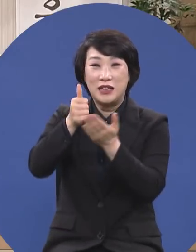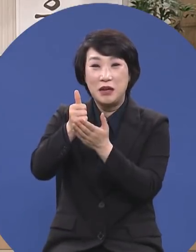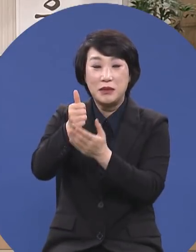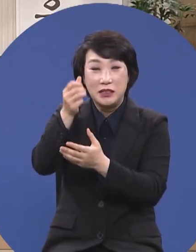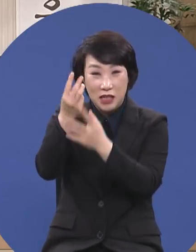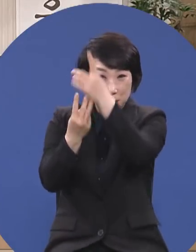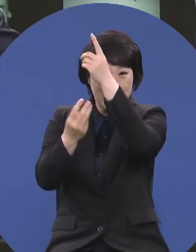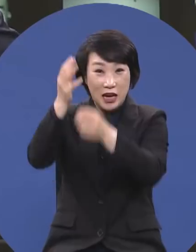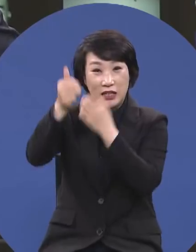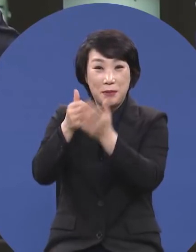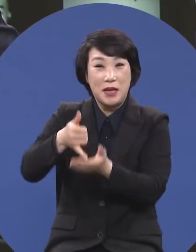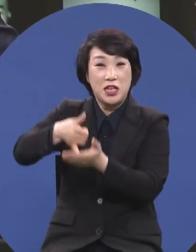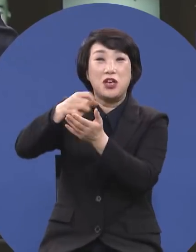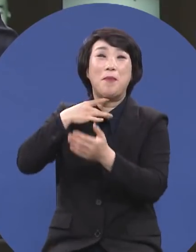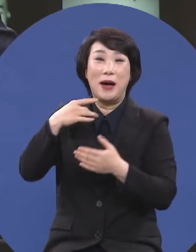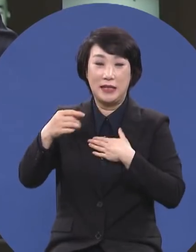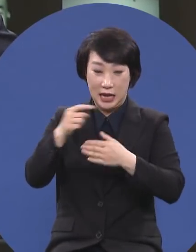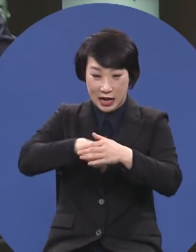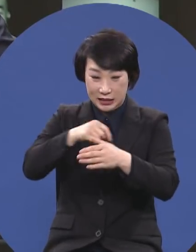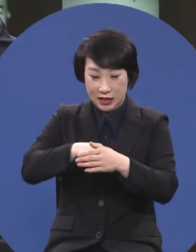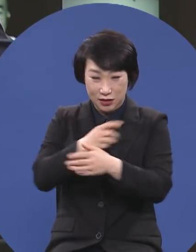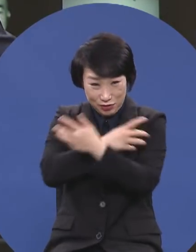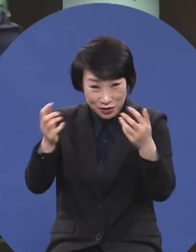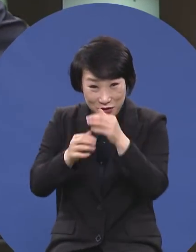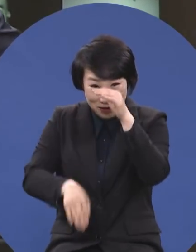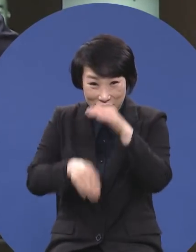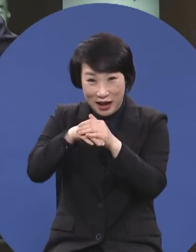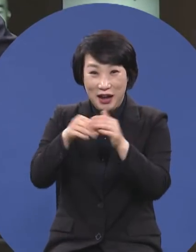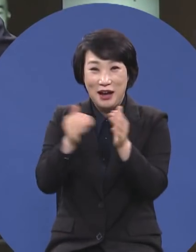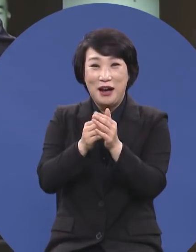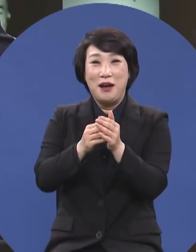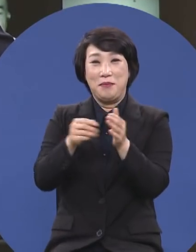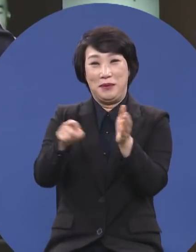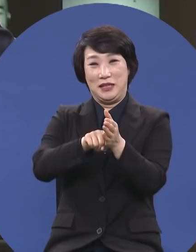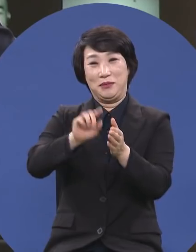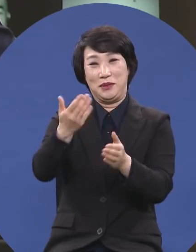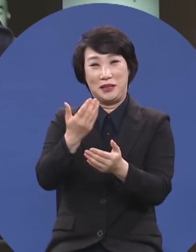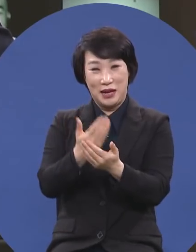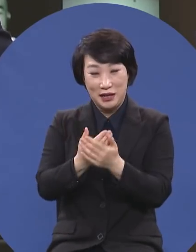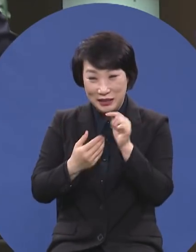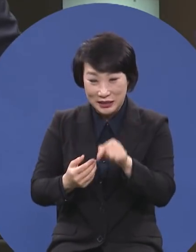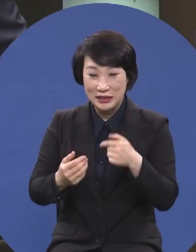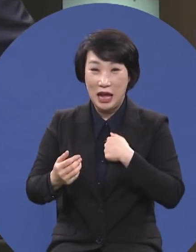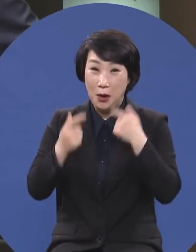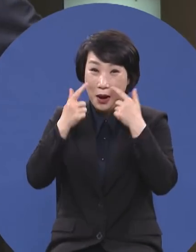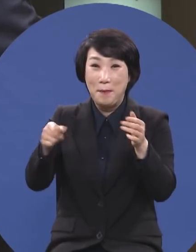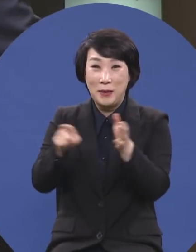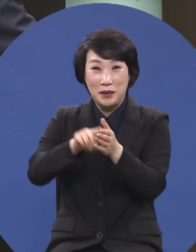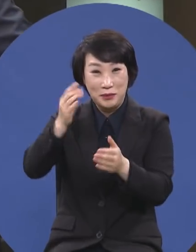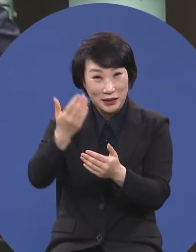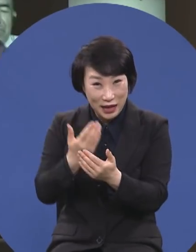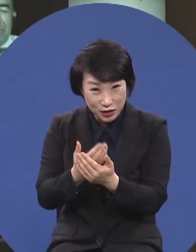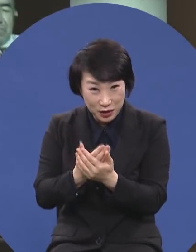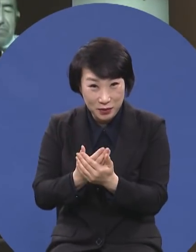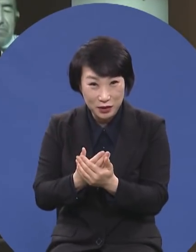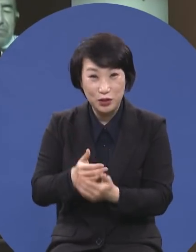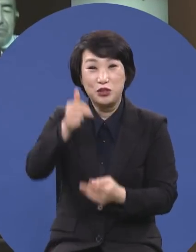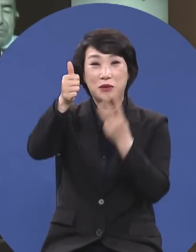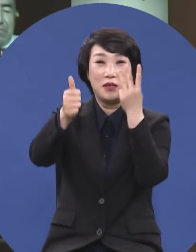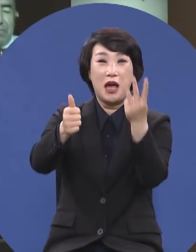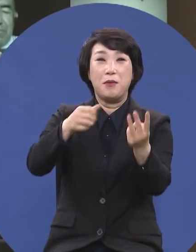삼위 하나님의 인격만 내게서 가득하여 믿음이 되게 하시고 그것이 내 확신이 되게 하옵소서.